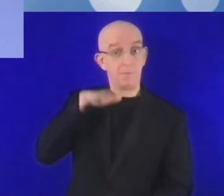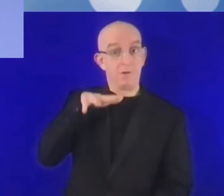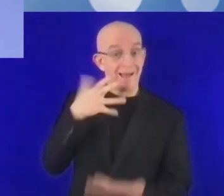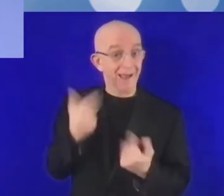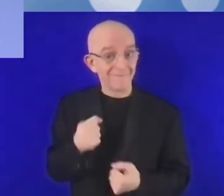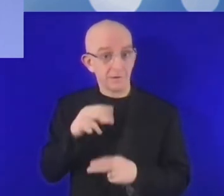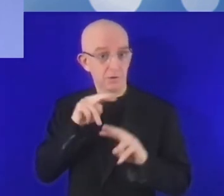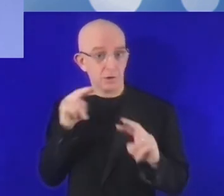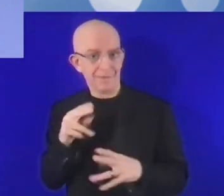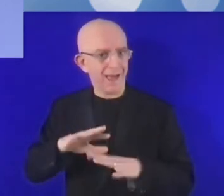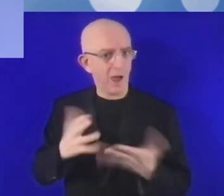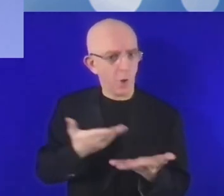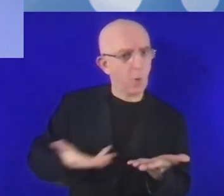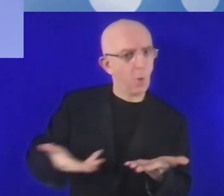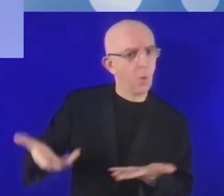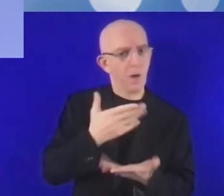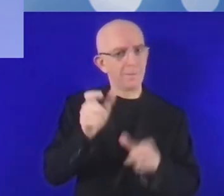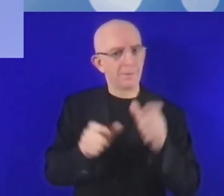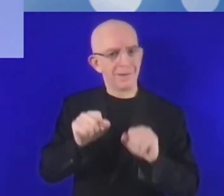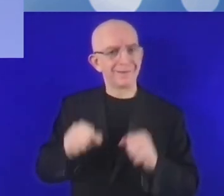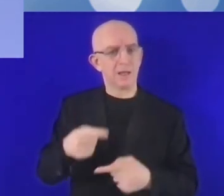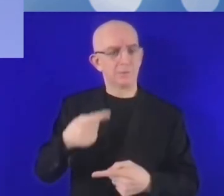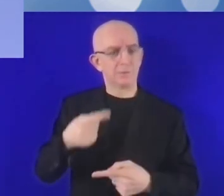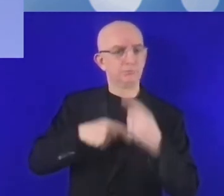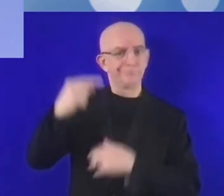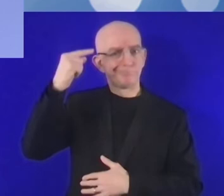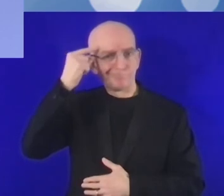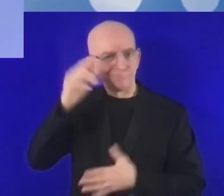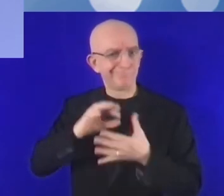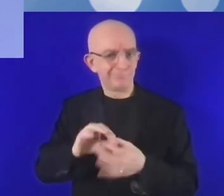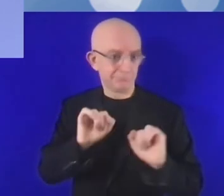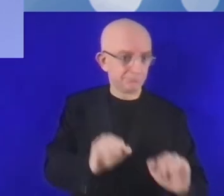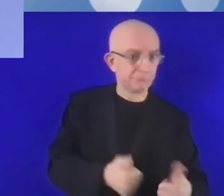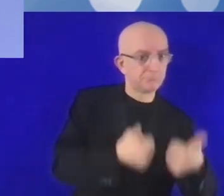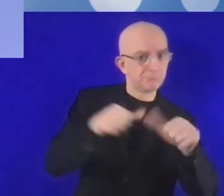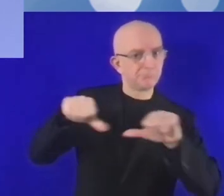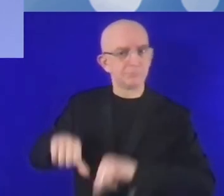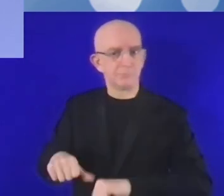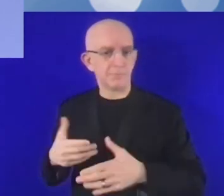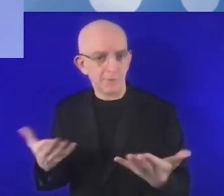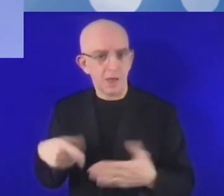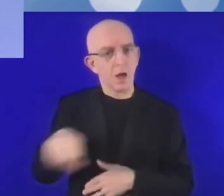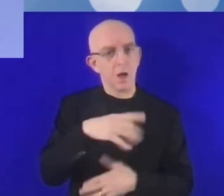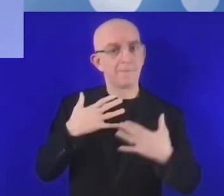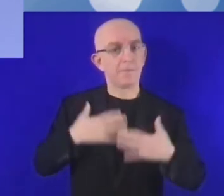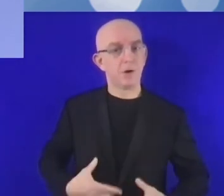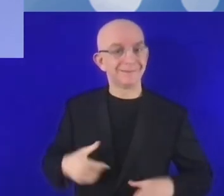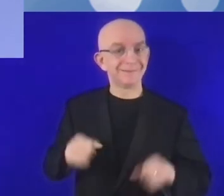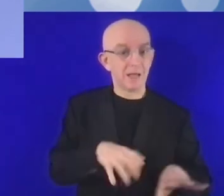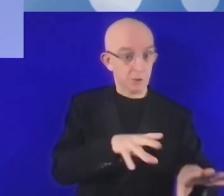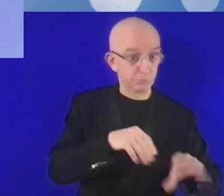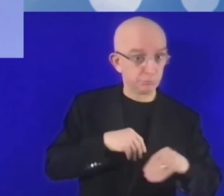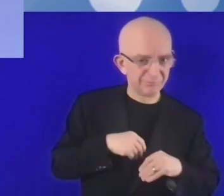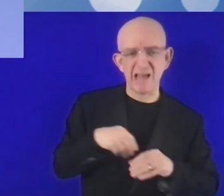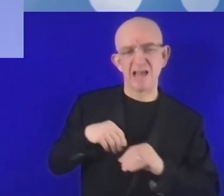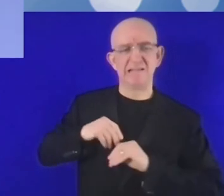dans le monde entier recouvrent cette sensibilité qui leur permet de discerner la qualité, les différences de qualité. C'est quelque